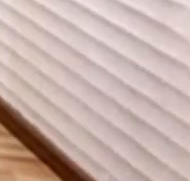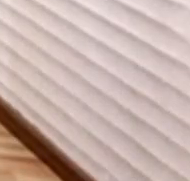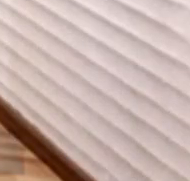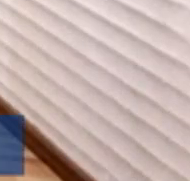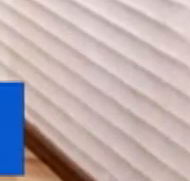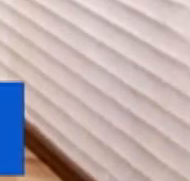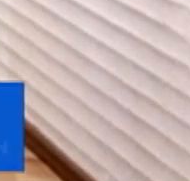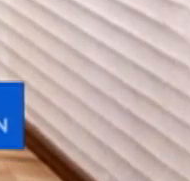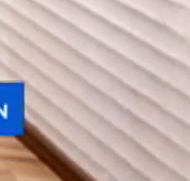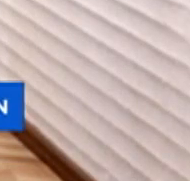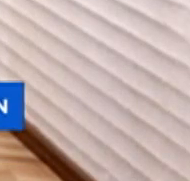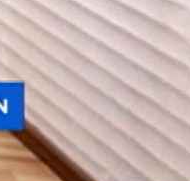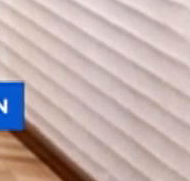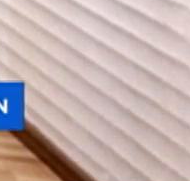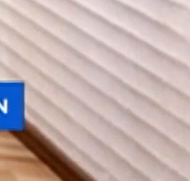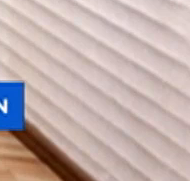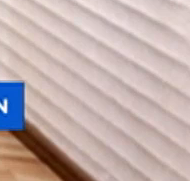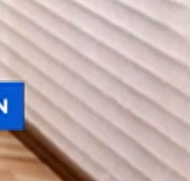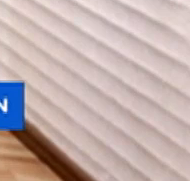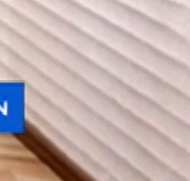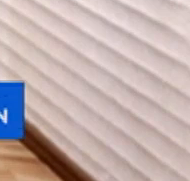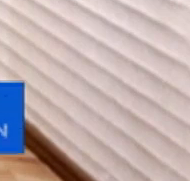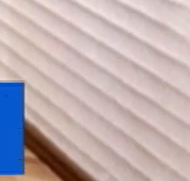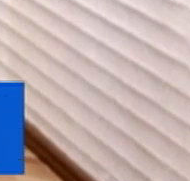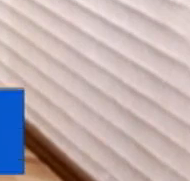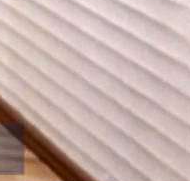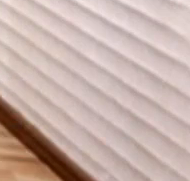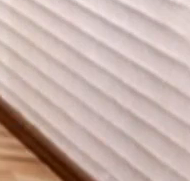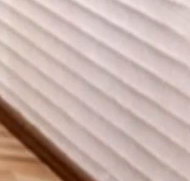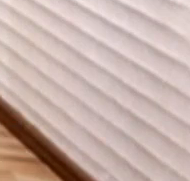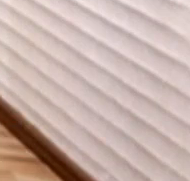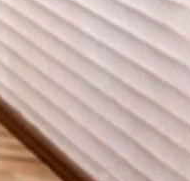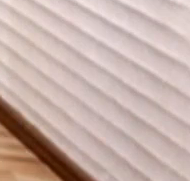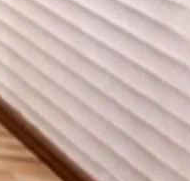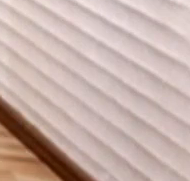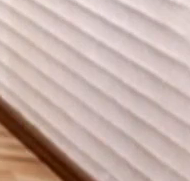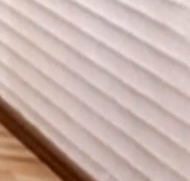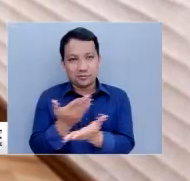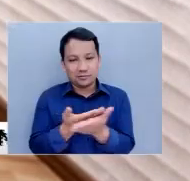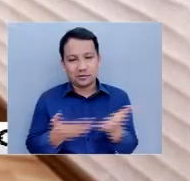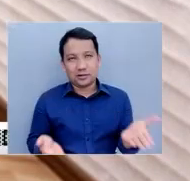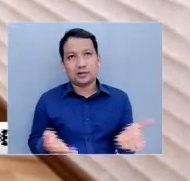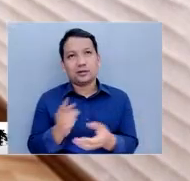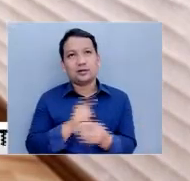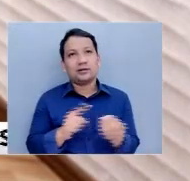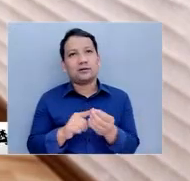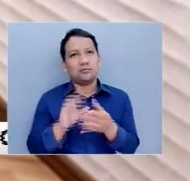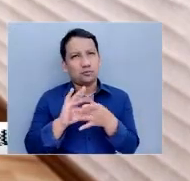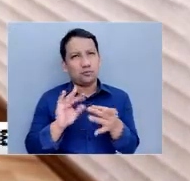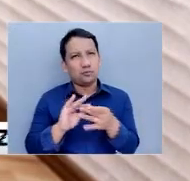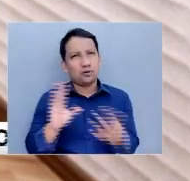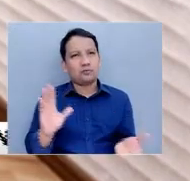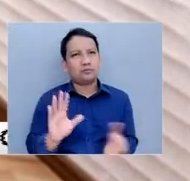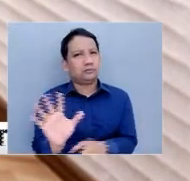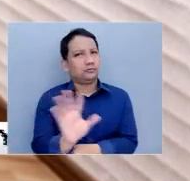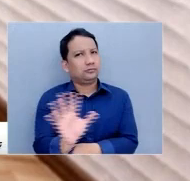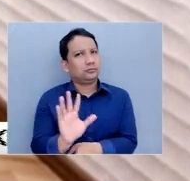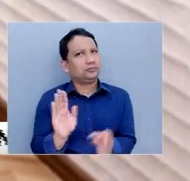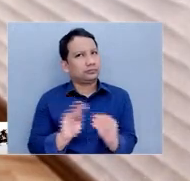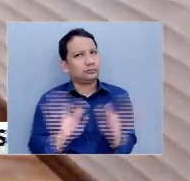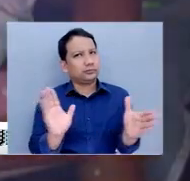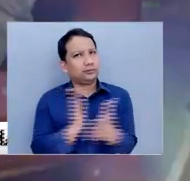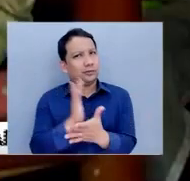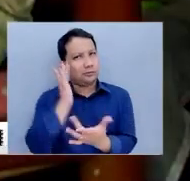Ngayong balik eskwela na ang mga bata, uso na naman ang sharing. Pwede ng mga gamit o di naman kaya ng mga kwento, pero huwag naman sanang